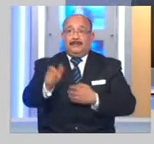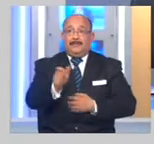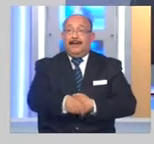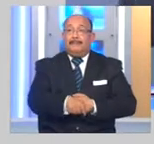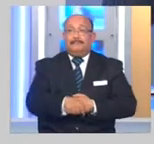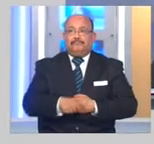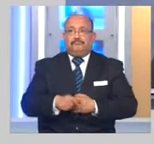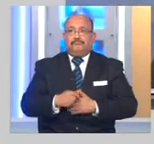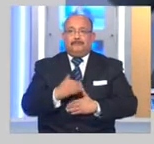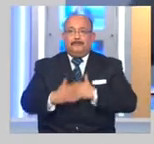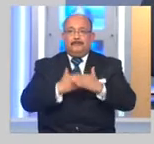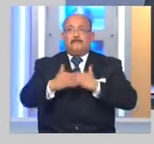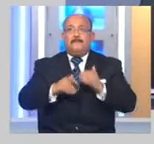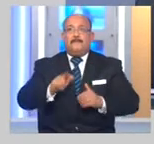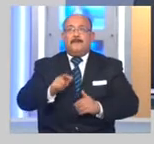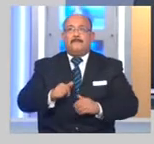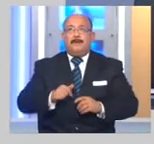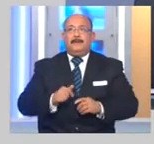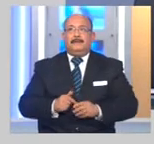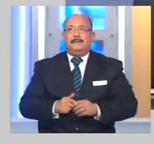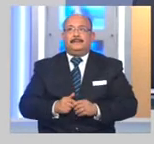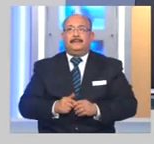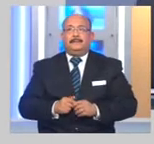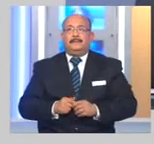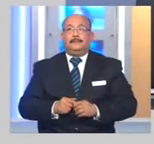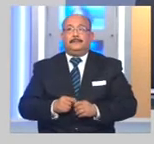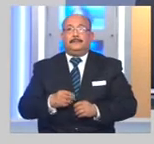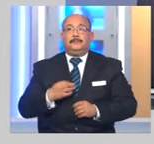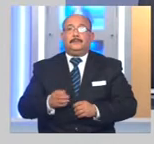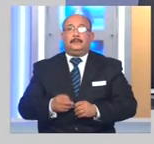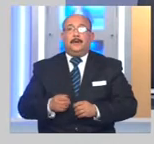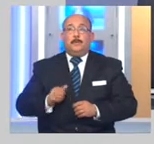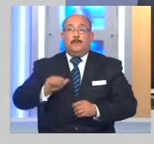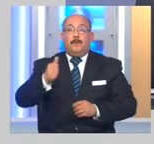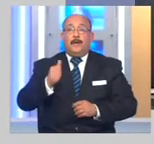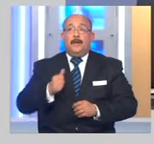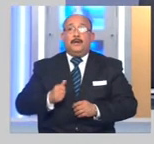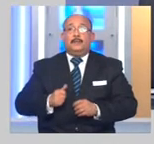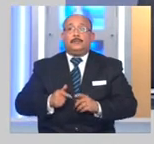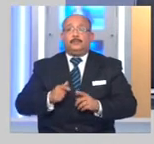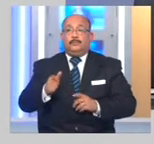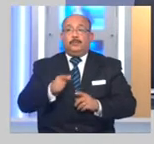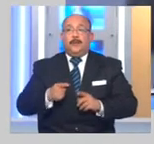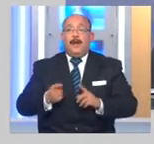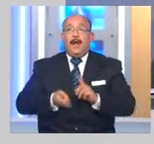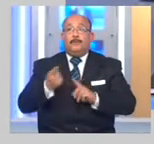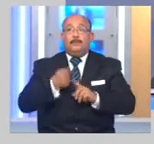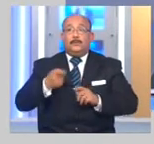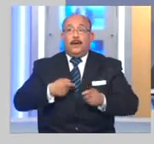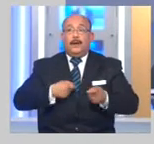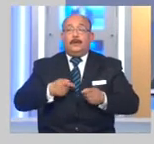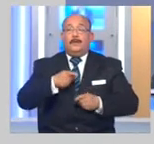الليل، في 8 ولا 9 نتاع الليل، يخرج ملثم في يده قنبلة مولوتوف، زجاجات حارقة، متجه